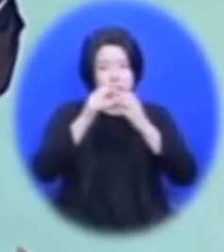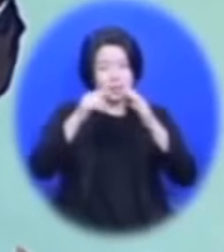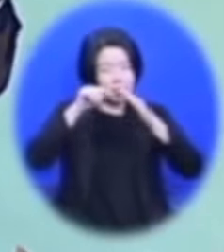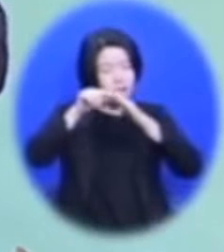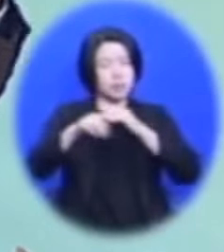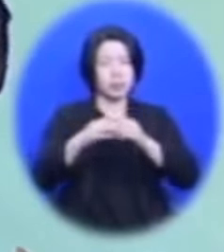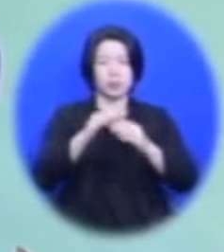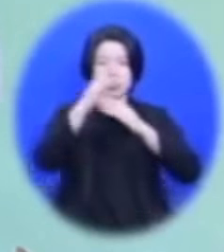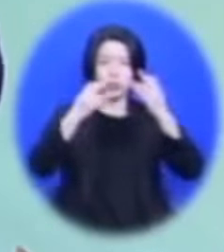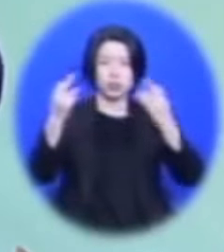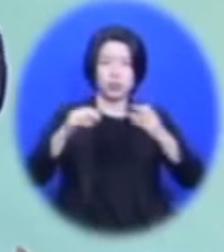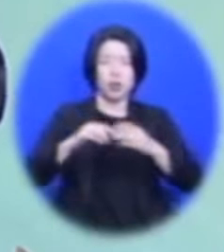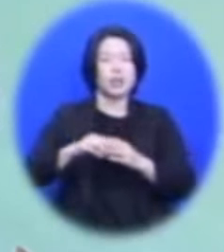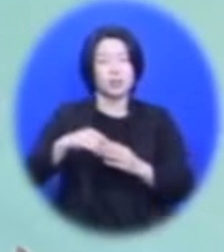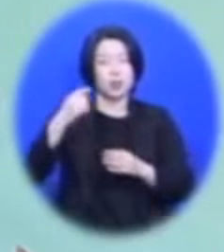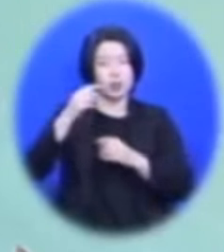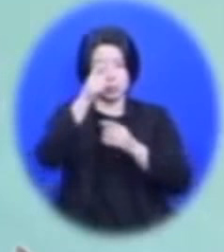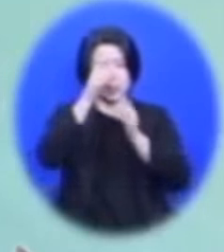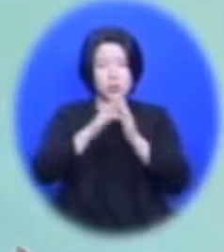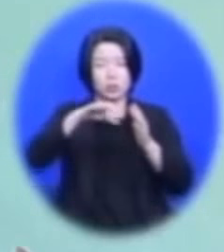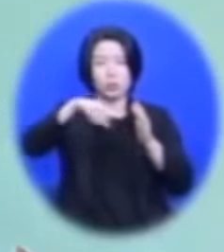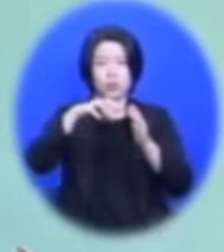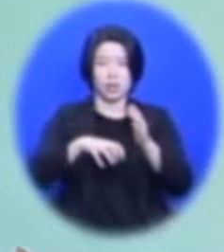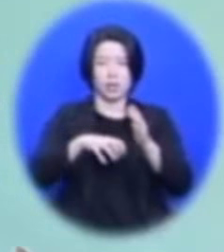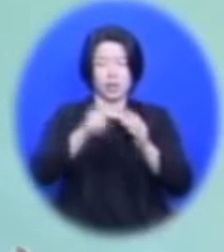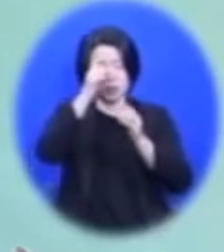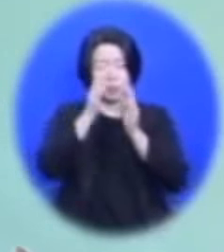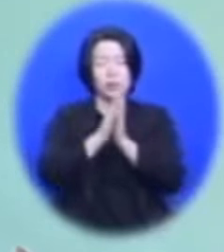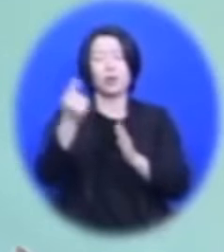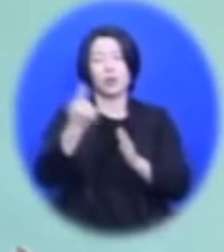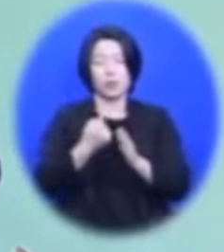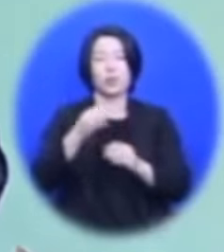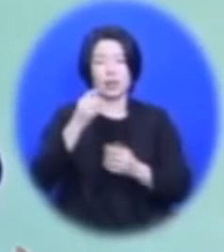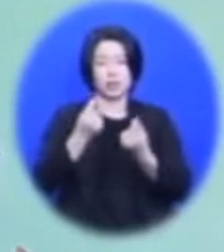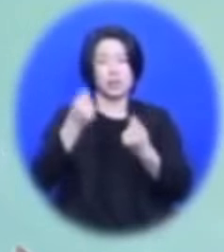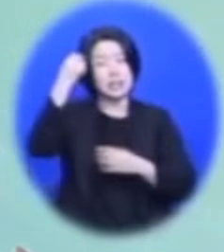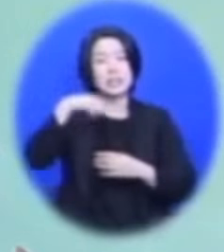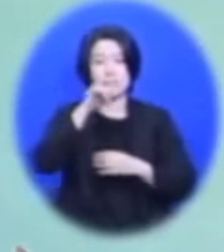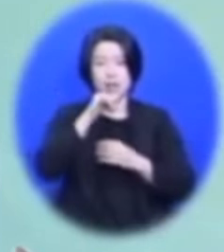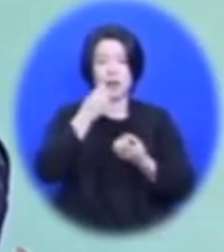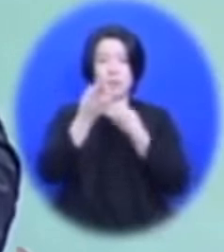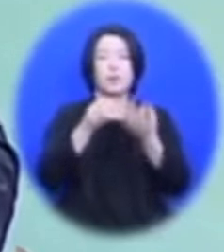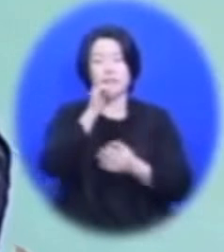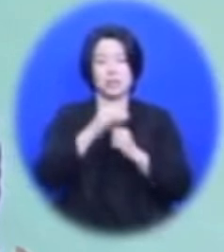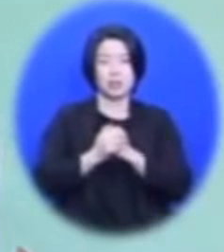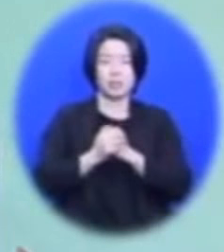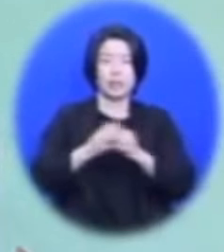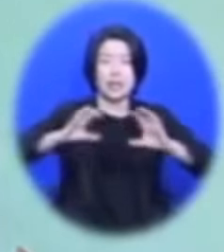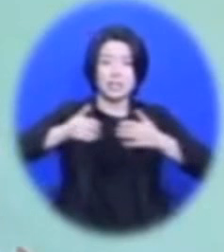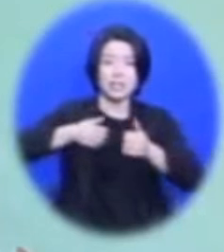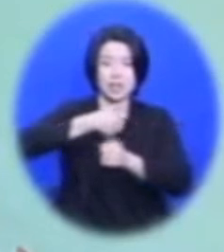수도원에 들어가서 7년 동안 있다가 나온 것 같았다 그랬어요. 여러분, 세상을 이기는 힘은